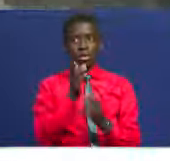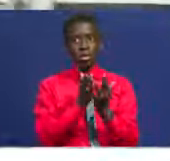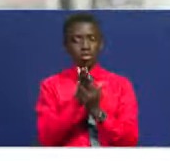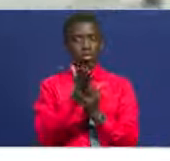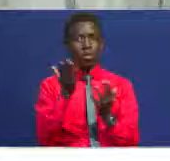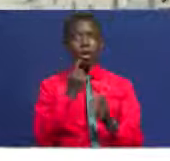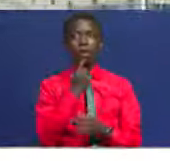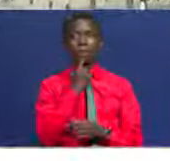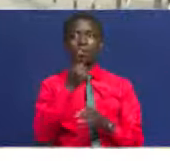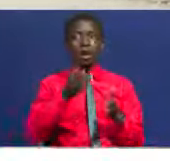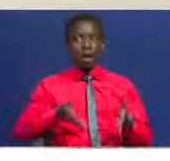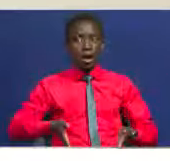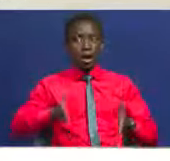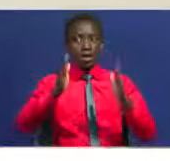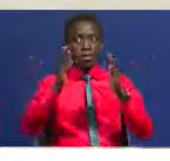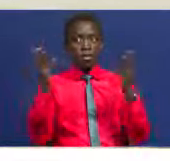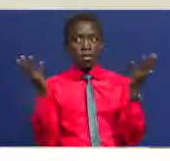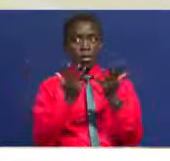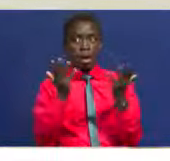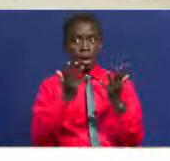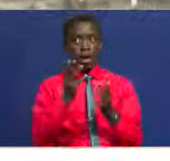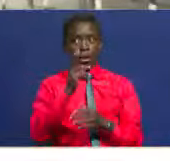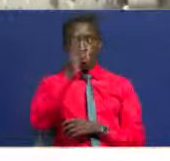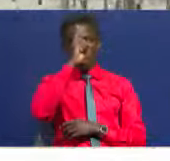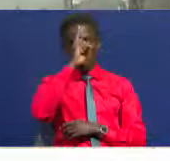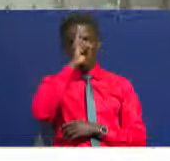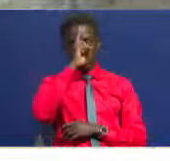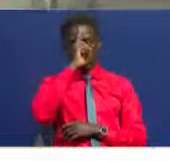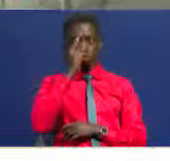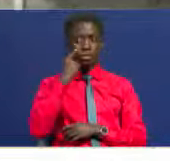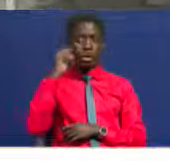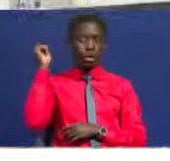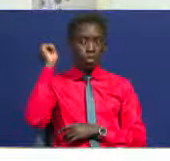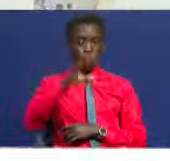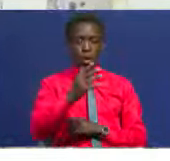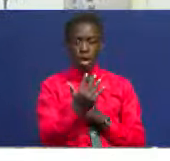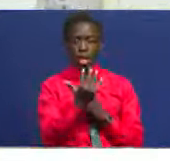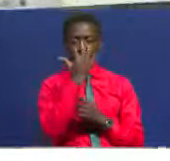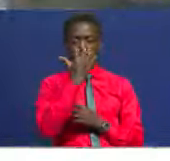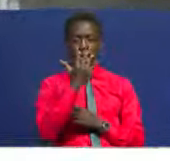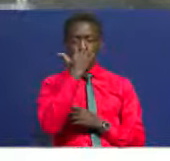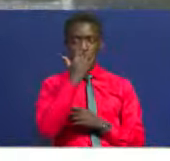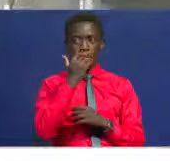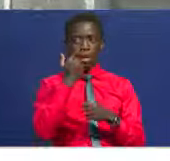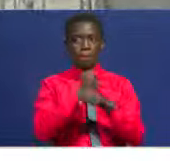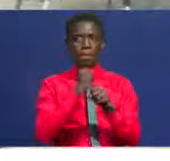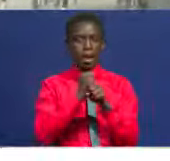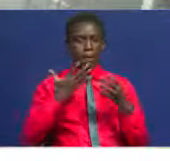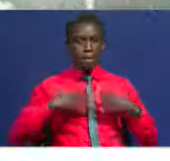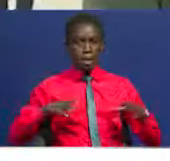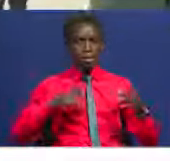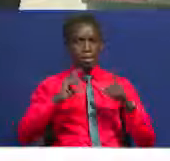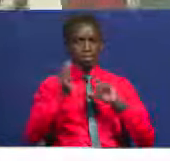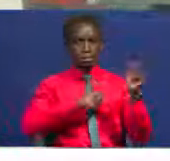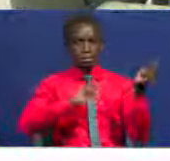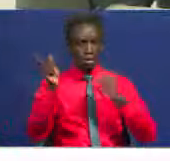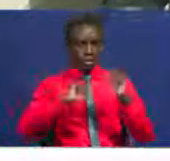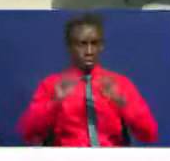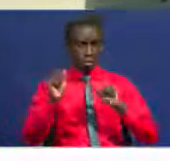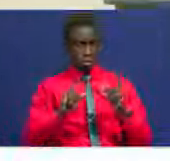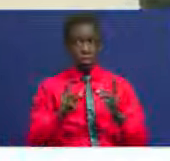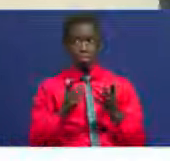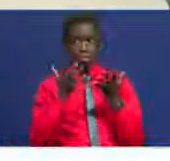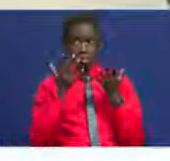Avenue, ambako maafisa wa polisi walikuwa wamerusha vitoza machozi kuwatawanya waandamanaji. Ilikuwa